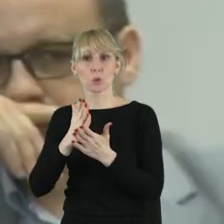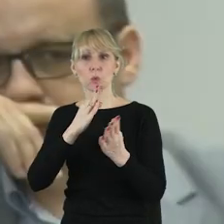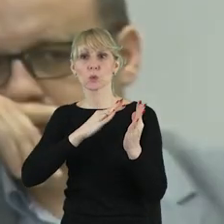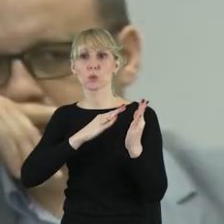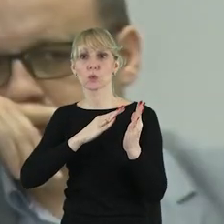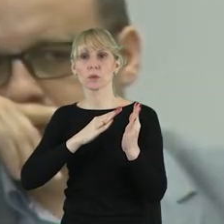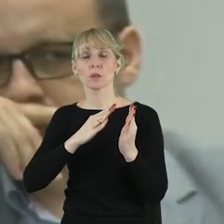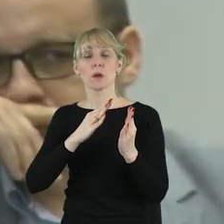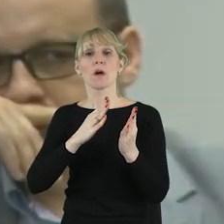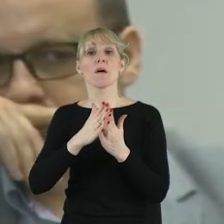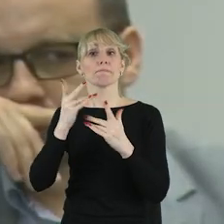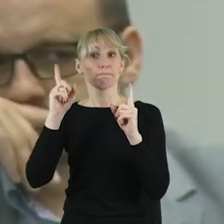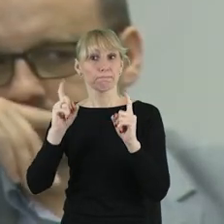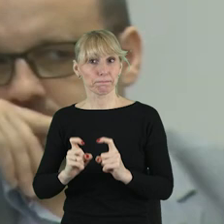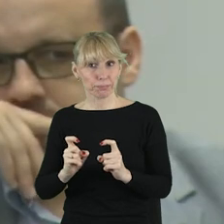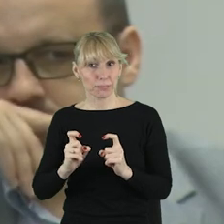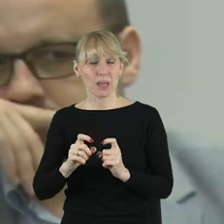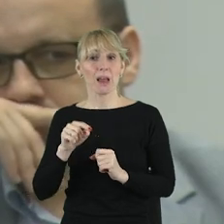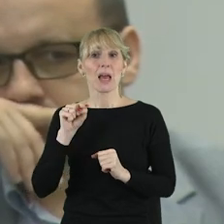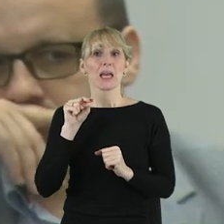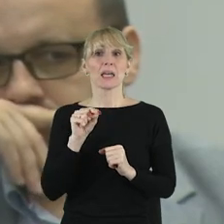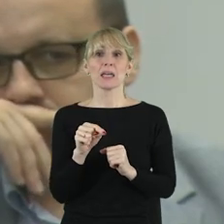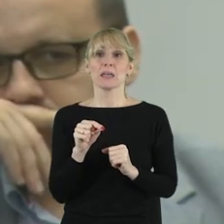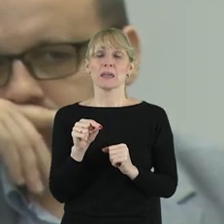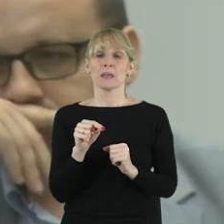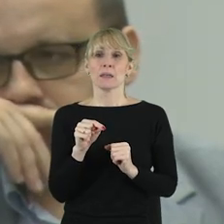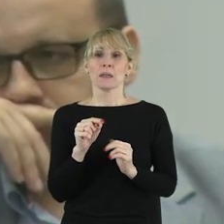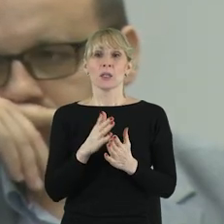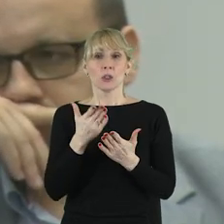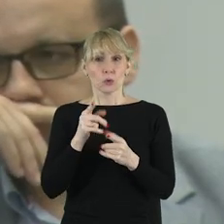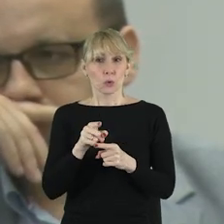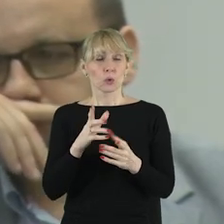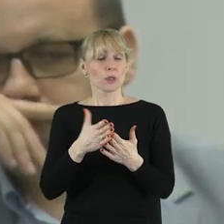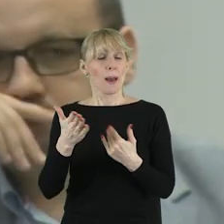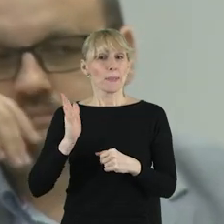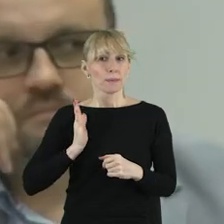zabezpieczyć, zagwarantować bezpieczeństwo zdrowotne pacjentów.